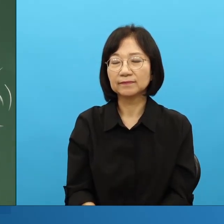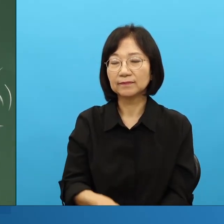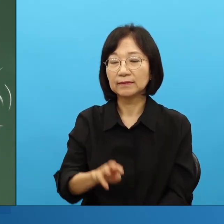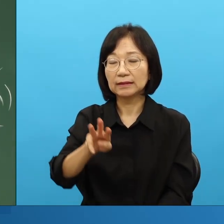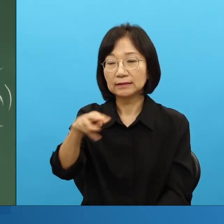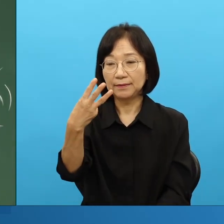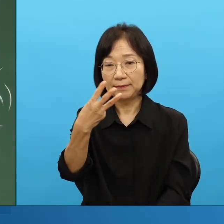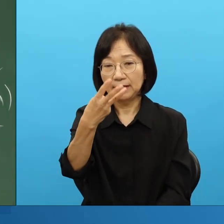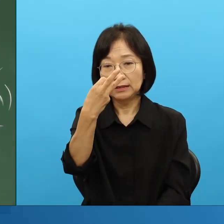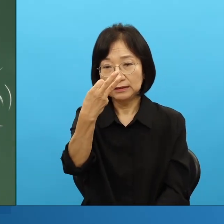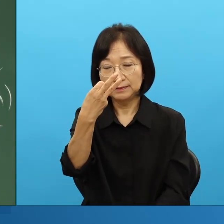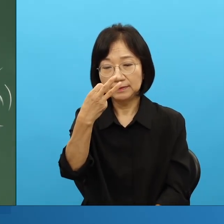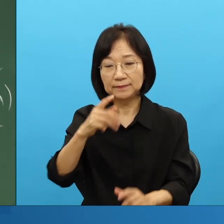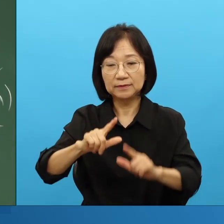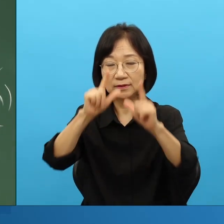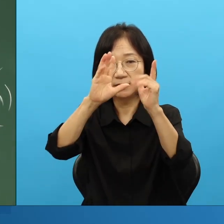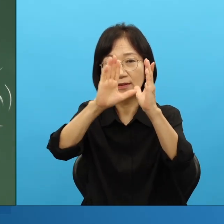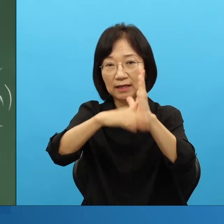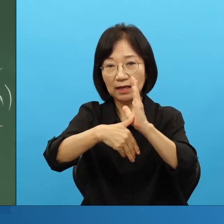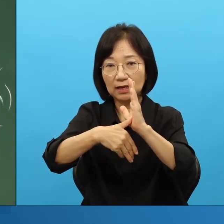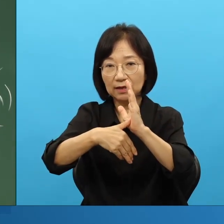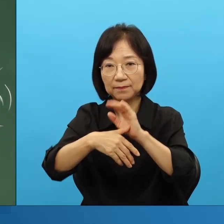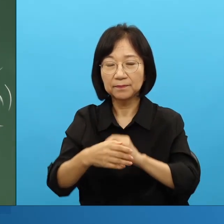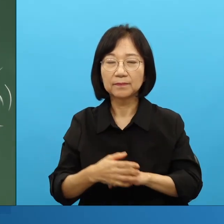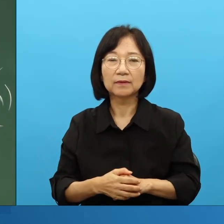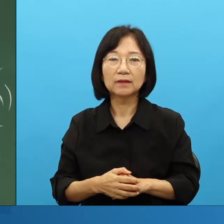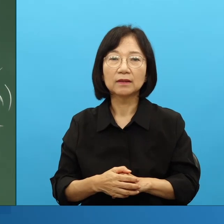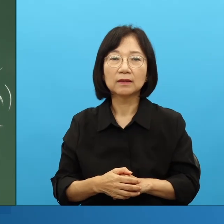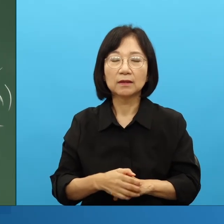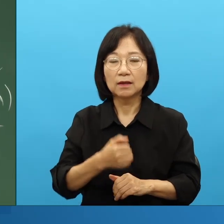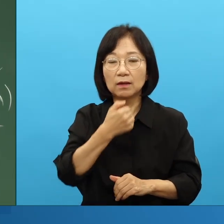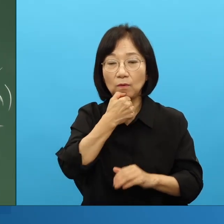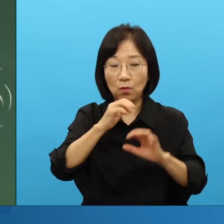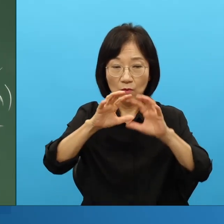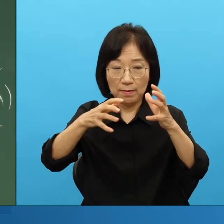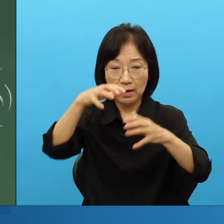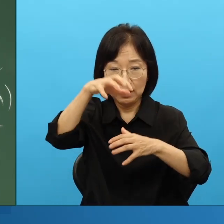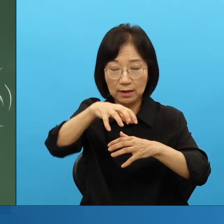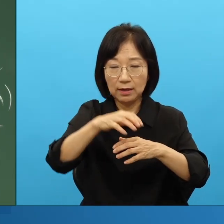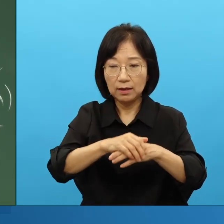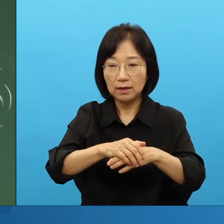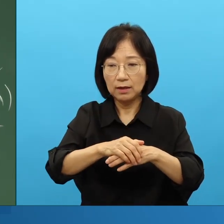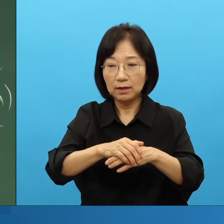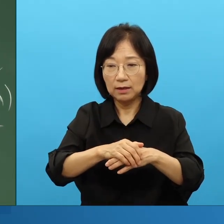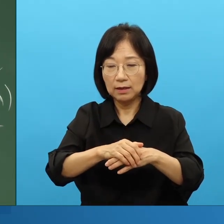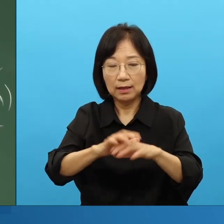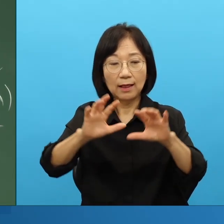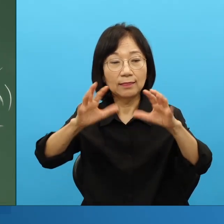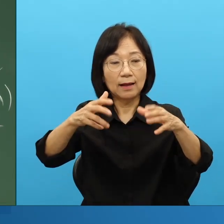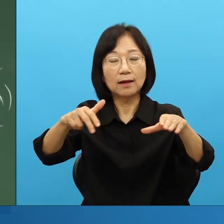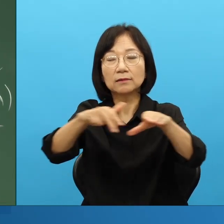이때 기독교가 로마 국교로 선언됩니다.